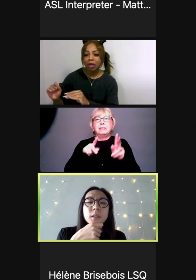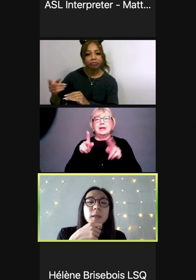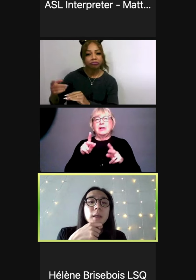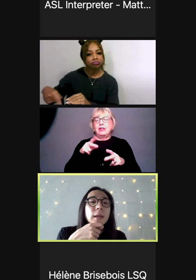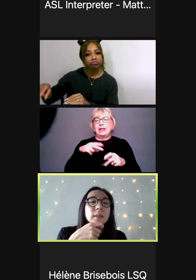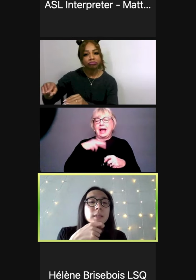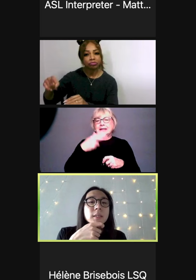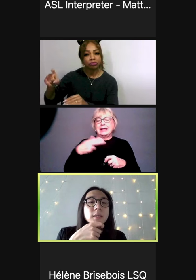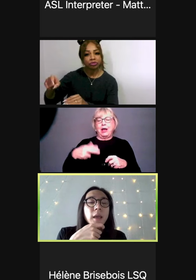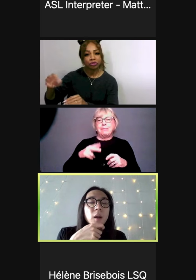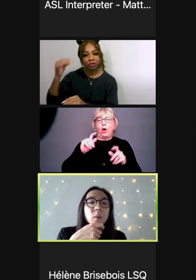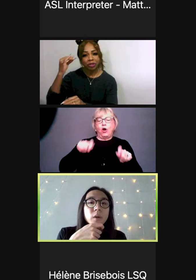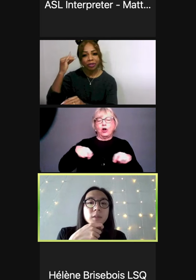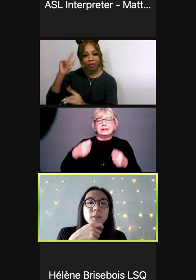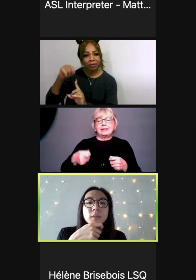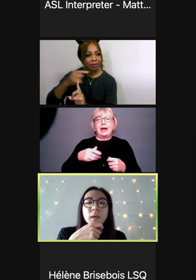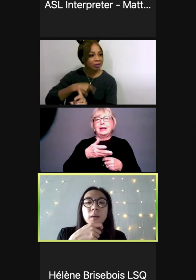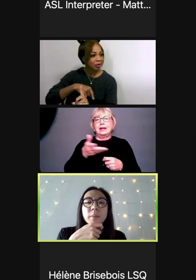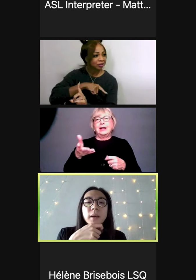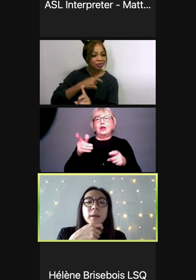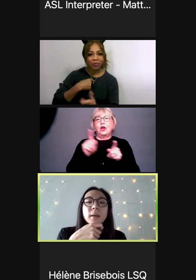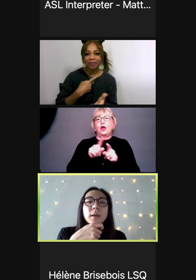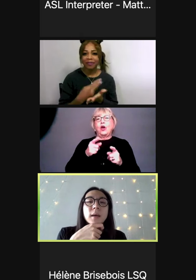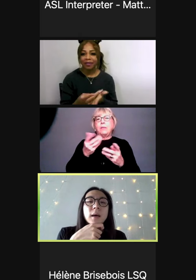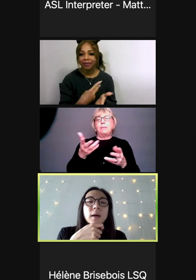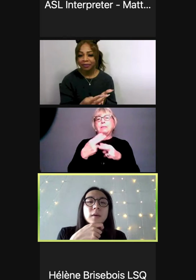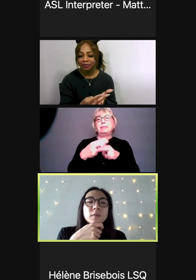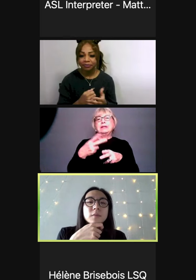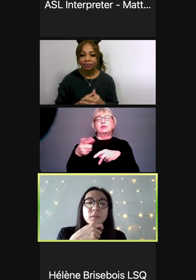ordinaire ont appris à considérer comme un échec.